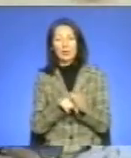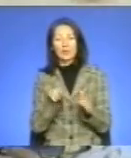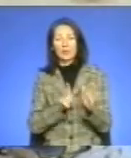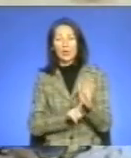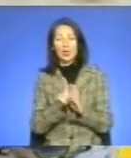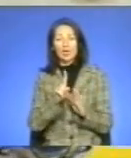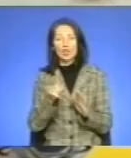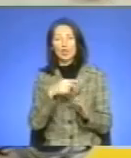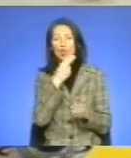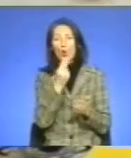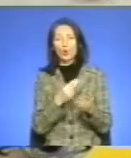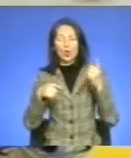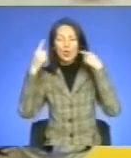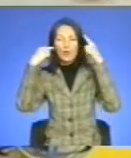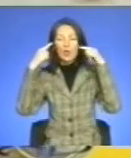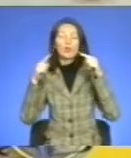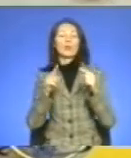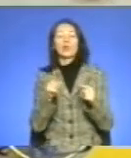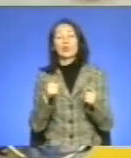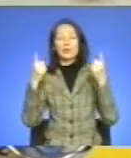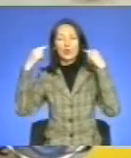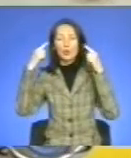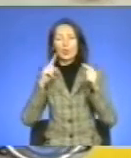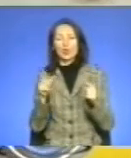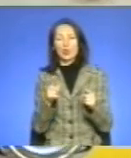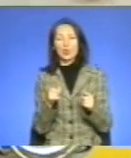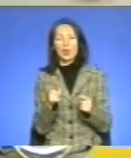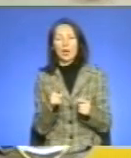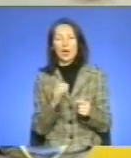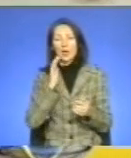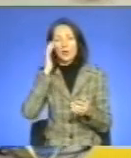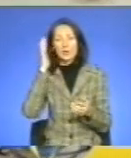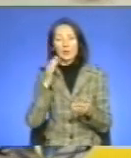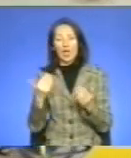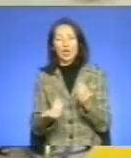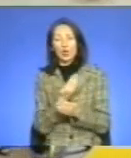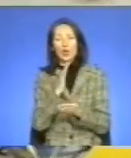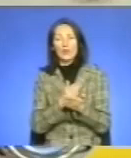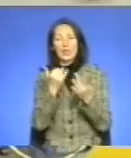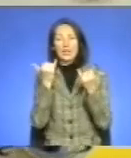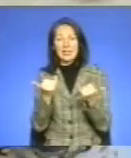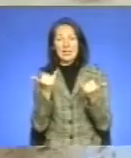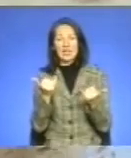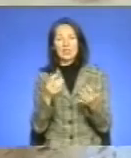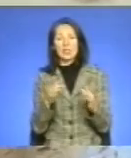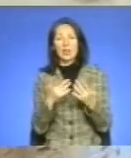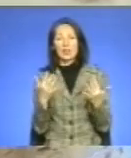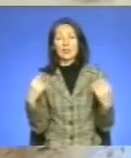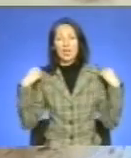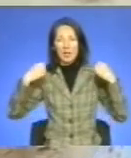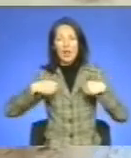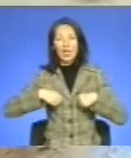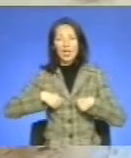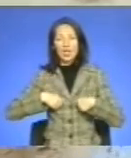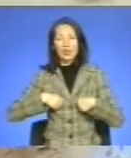щось художні видумки, щось придумується, щось видумується. Нові є зараз всякі накидочки,